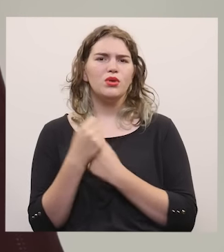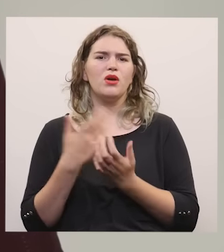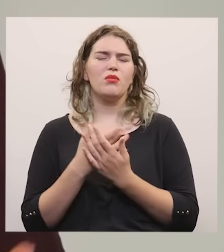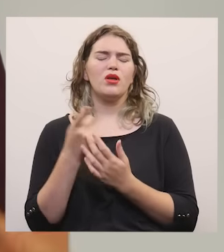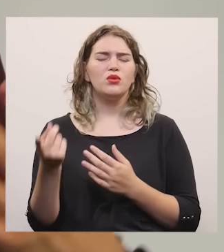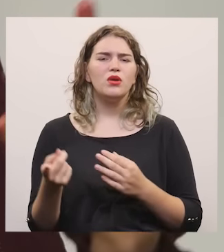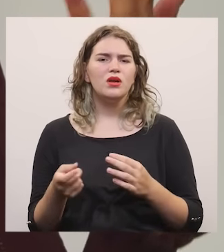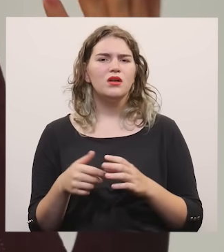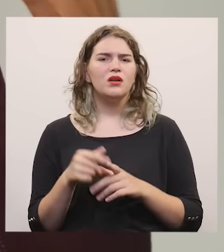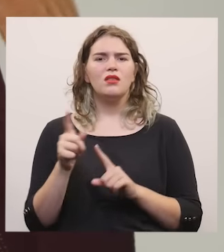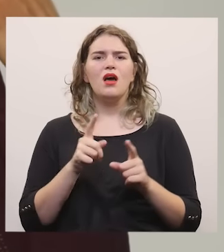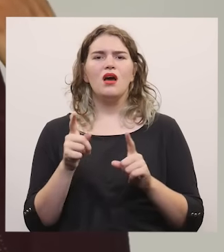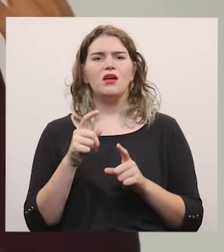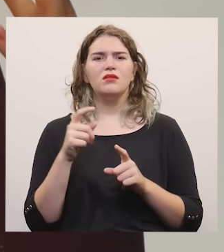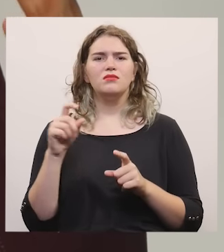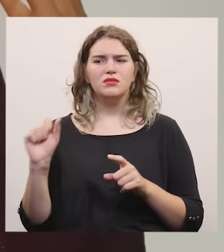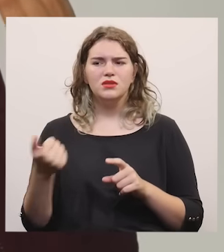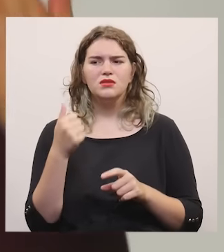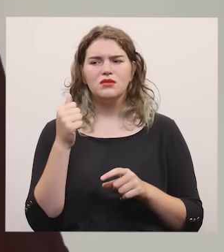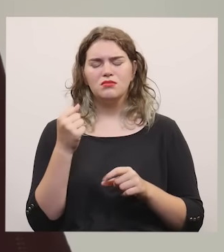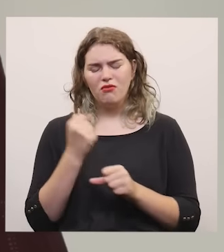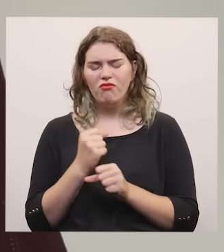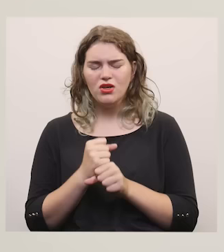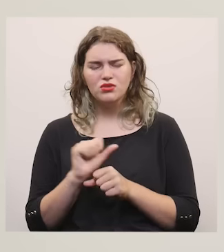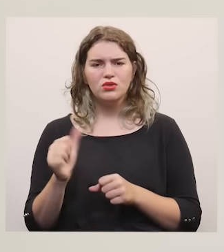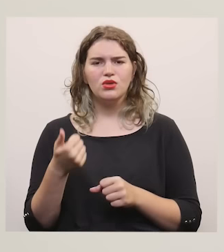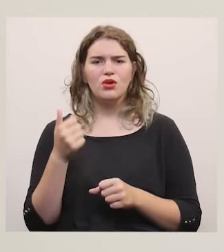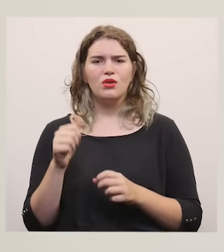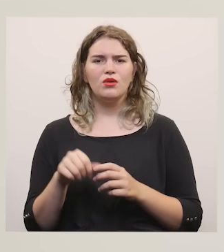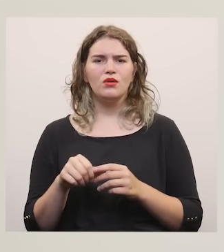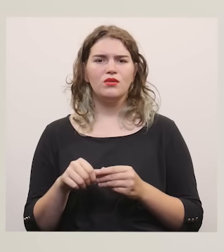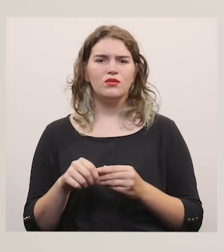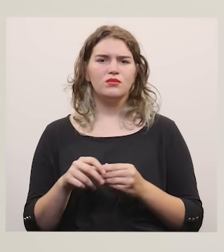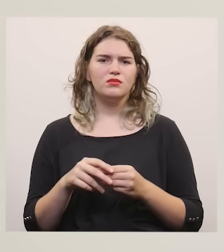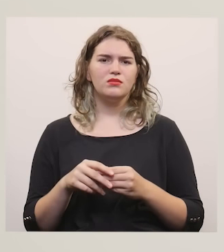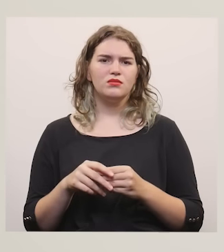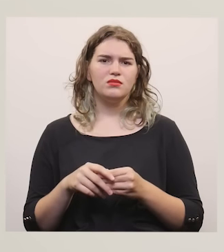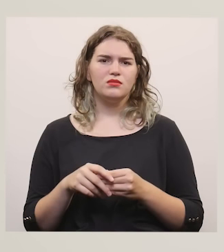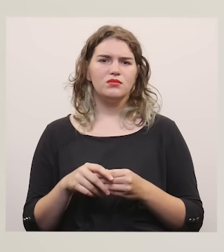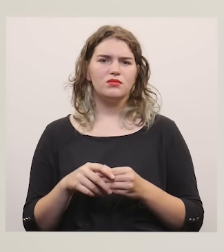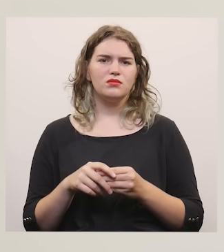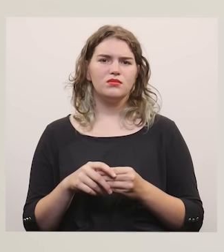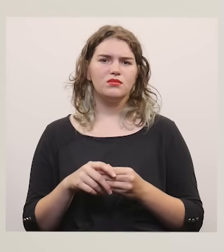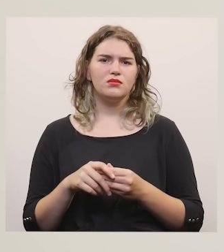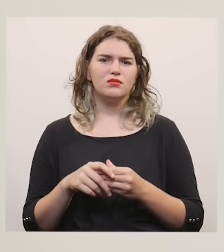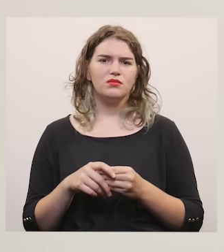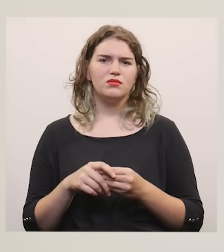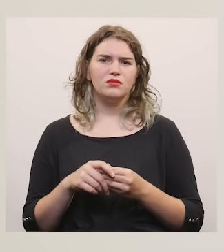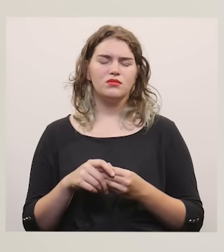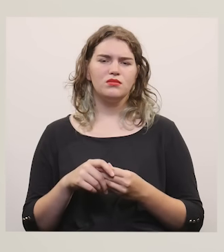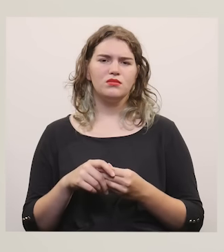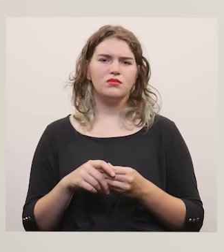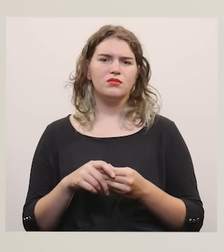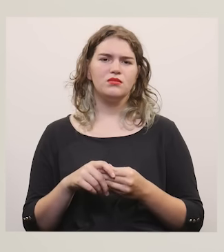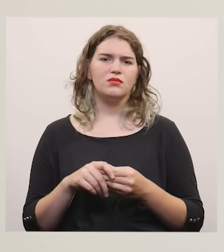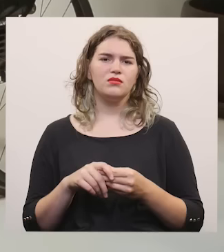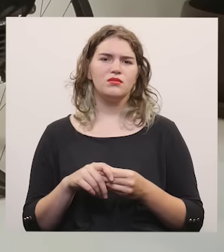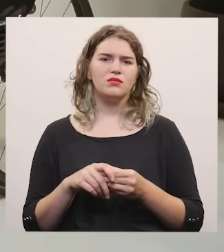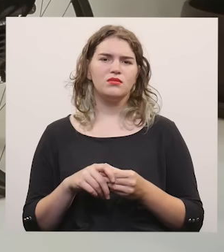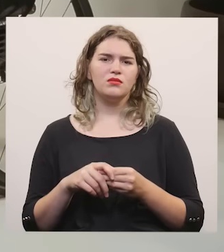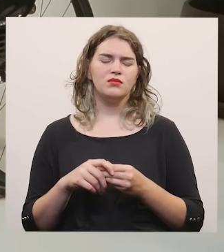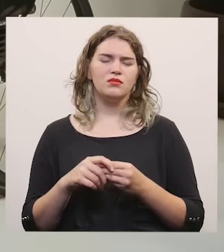stau și... dacă ar fi să se repete, aș lua-o de la capăt cu mai multă. Nu în sensul că Florin era un mare bogătan. Nu, am înțeles și